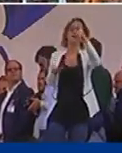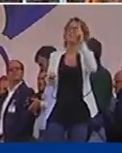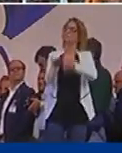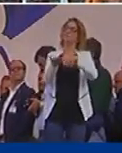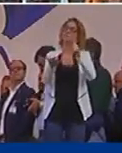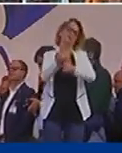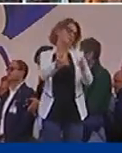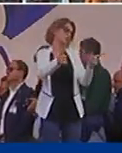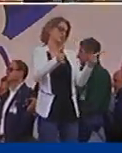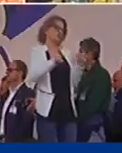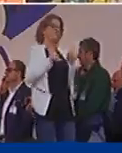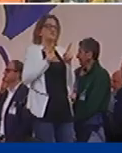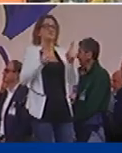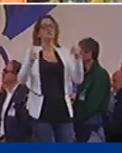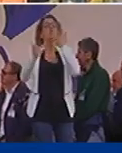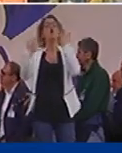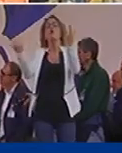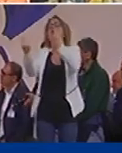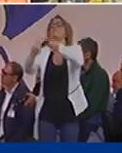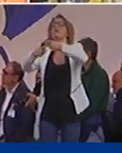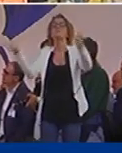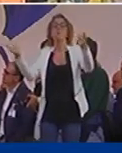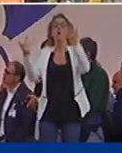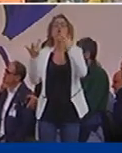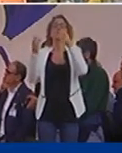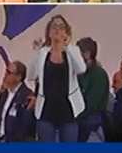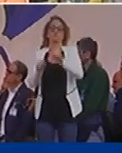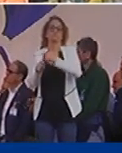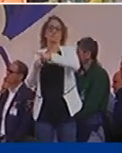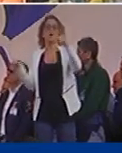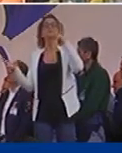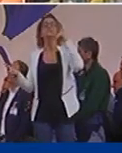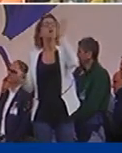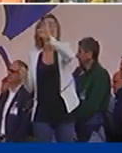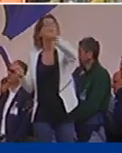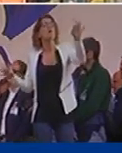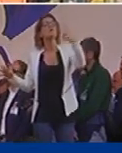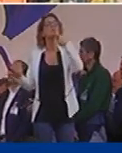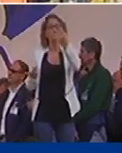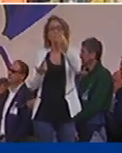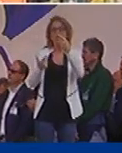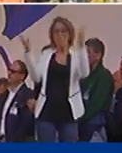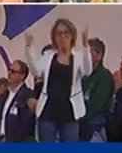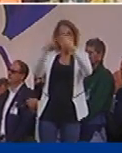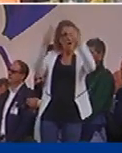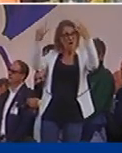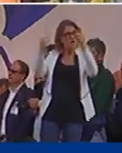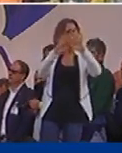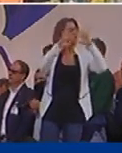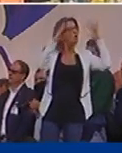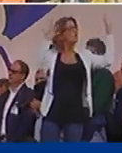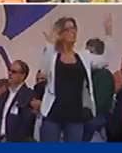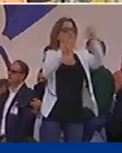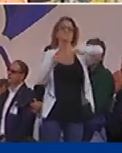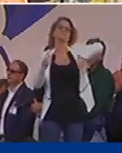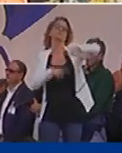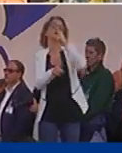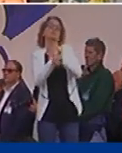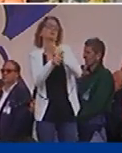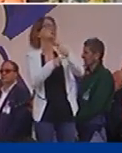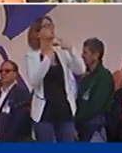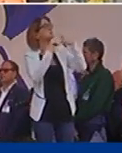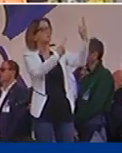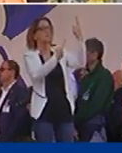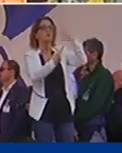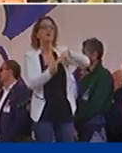difenderti come vuoi e come puoi. E se qualcuno ti dichiara guerra a livello mondiale, noi abbiamo diritto di dire